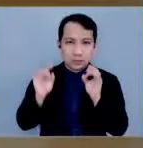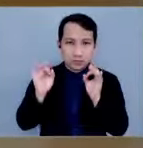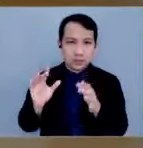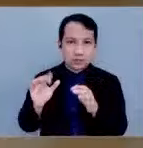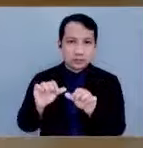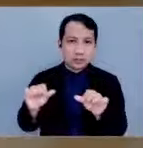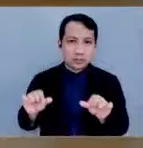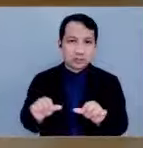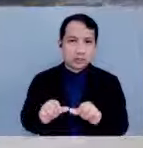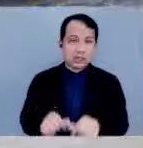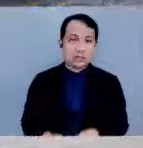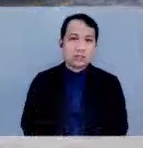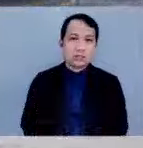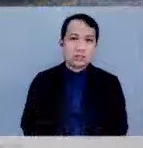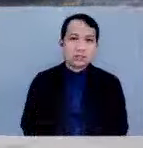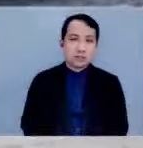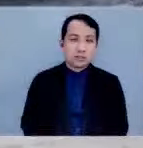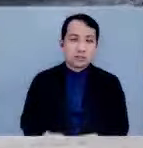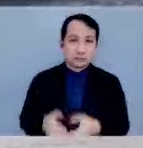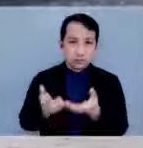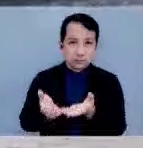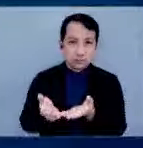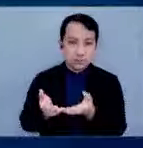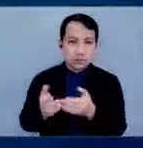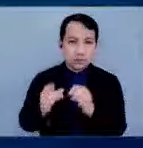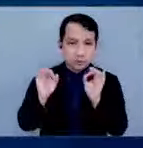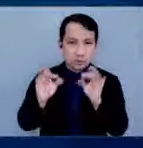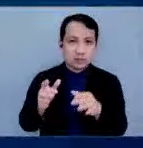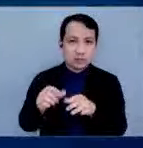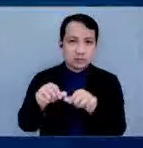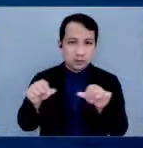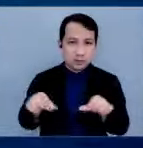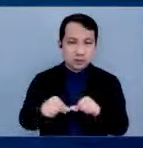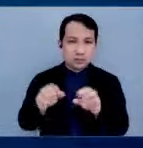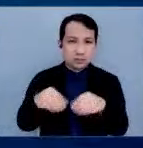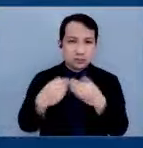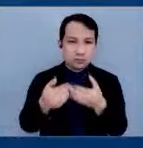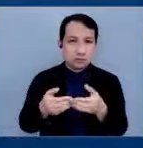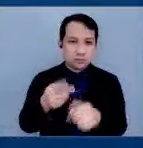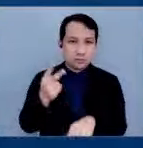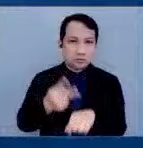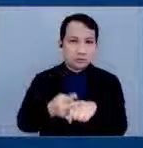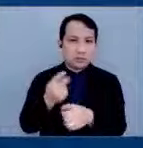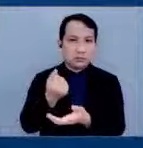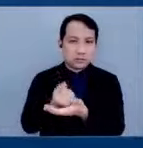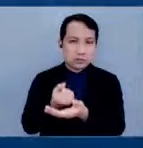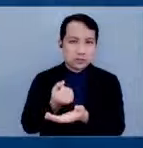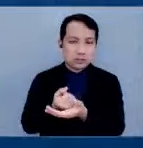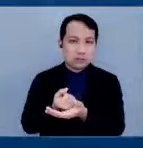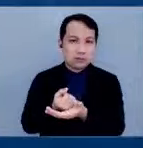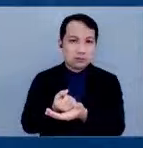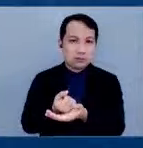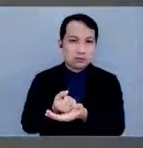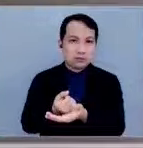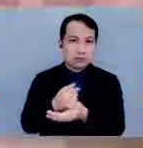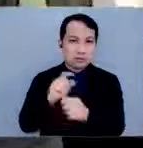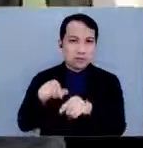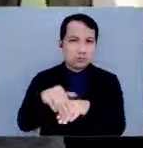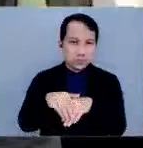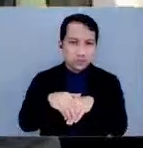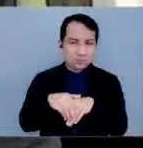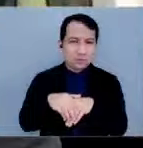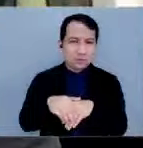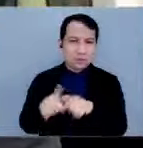Ang seafarer na papayag maglayag sa mga delikadong lugar, bibigyan ng dobleng sahod. May karapatan naman silang tumanggi. Isa